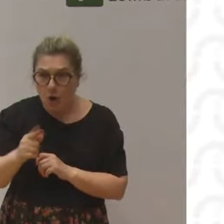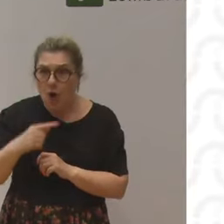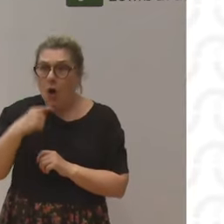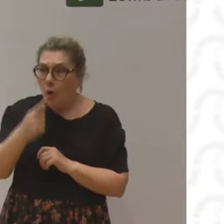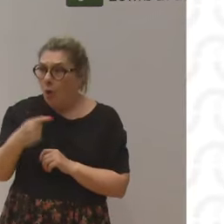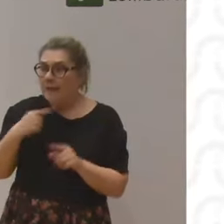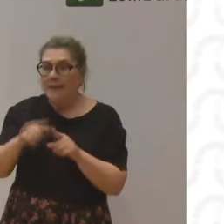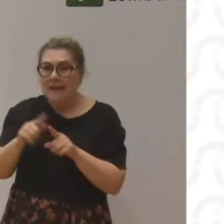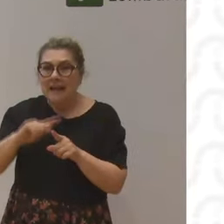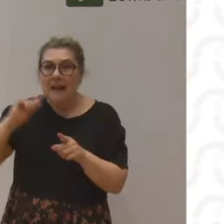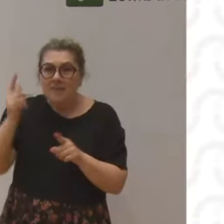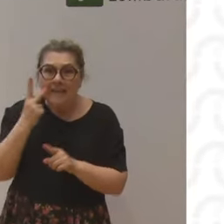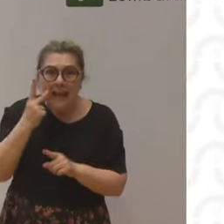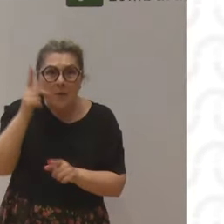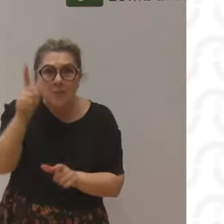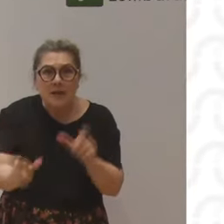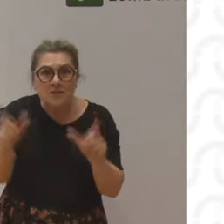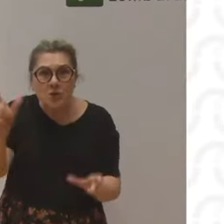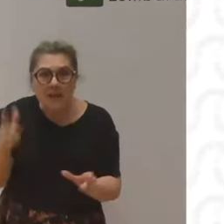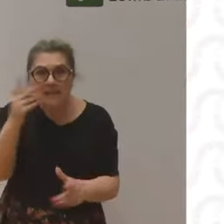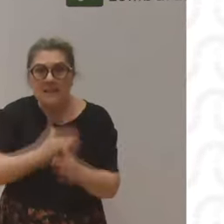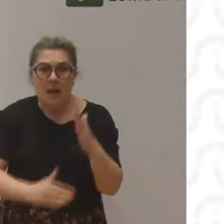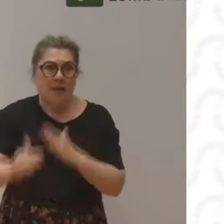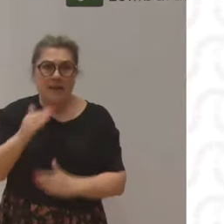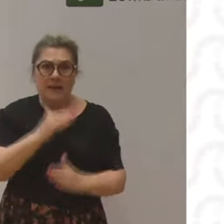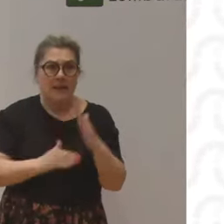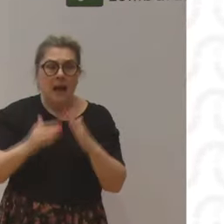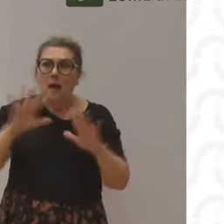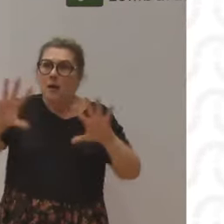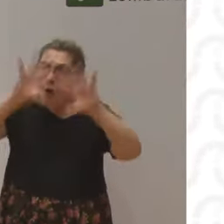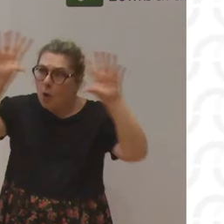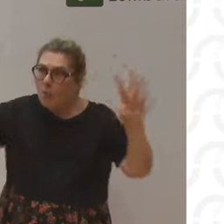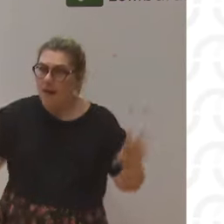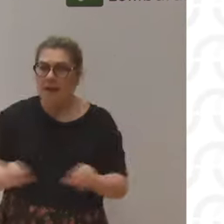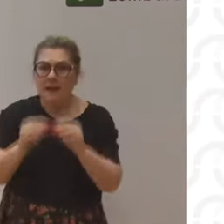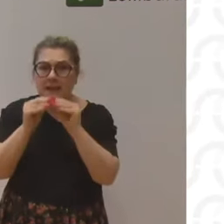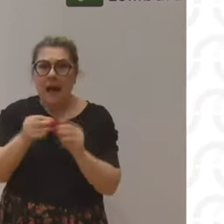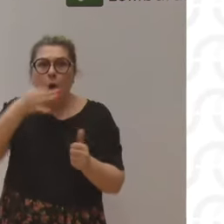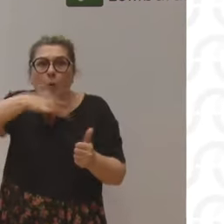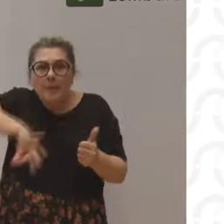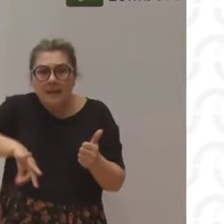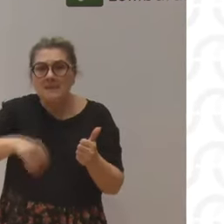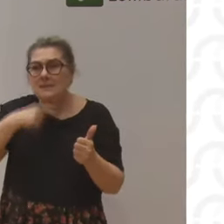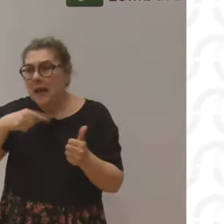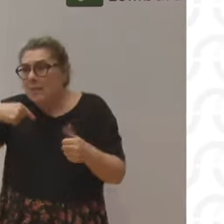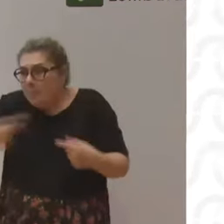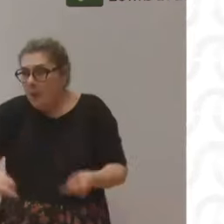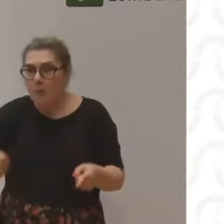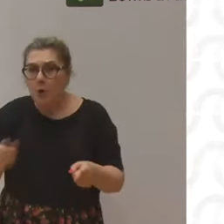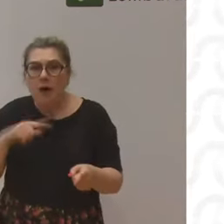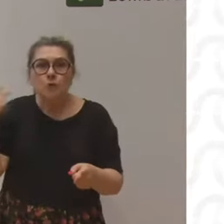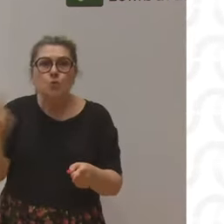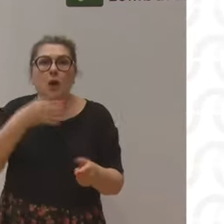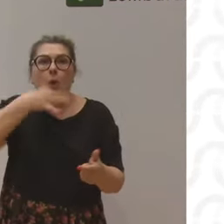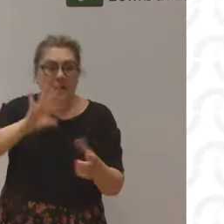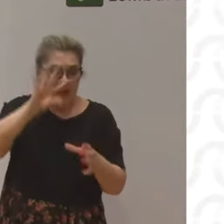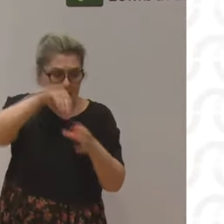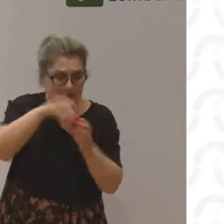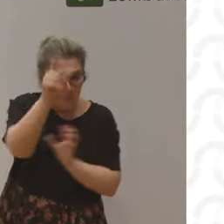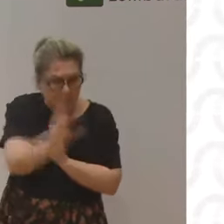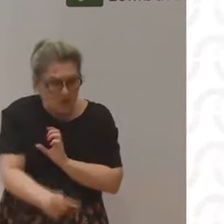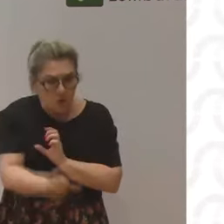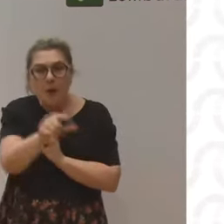quindi vedere queste persone con disabilità nella globalità delle loro competenze e fare in modo che tutte le competenze possano